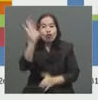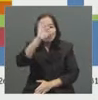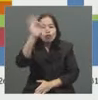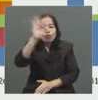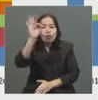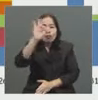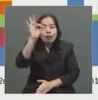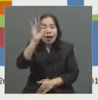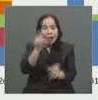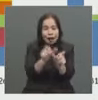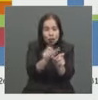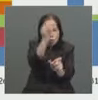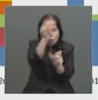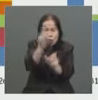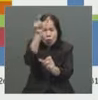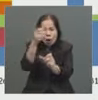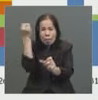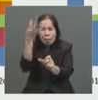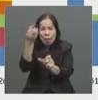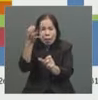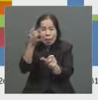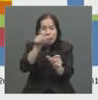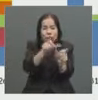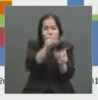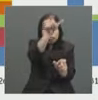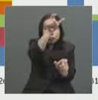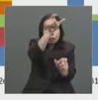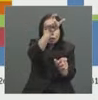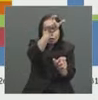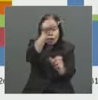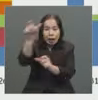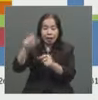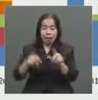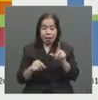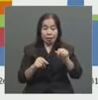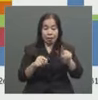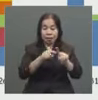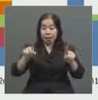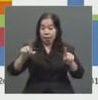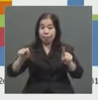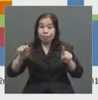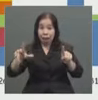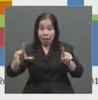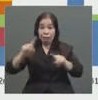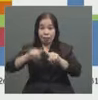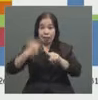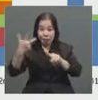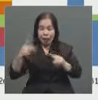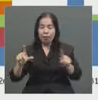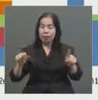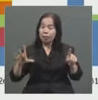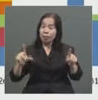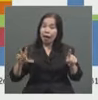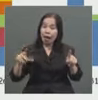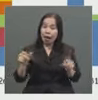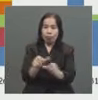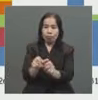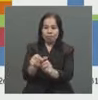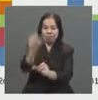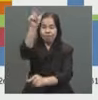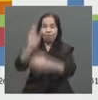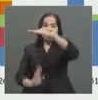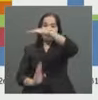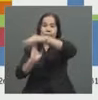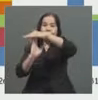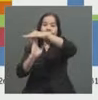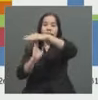นี่ยจำนวนมากทีเดียวแล้วมาพีคเอาในช่วงประมาณสัก20 21 22 23 ถึง25เข้าไปที่สูงที่สุด